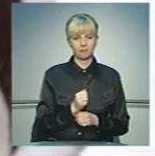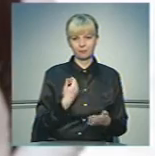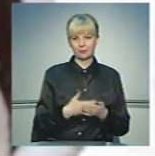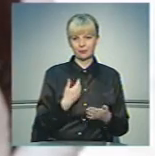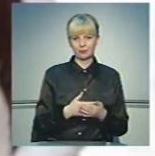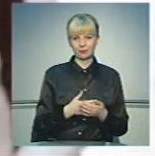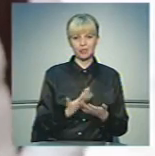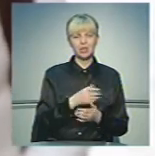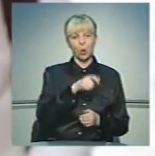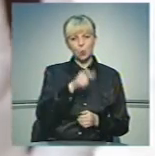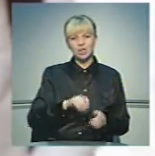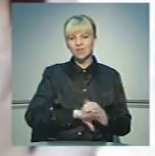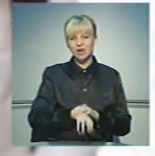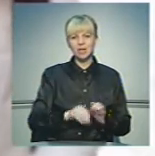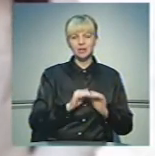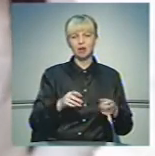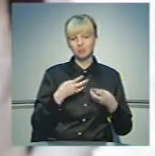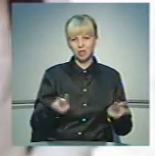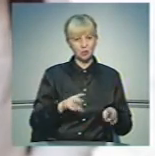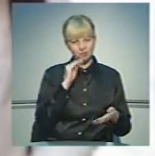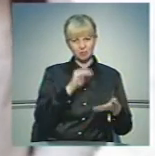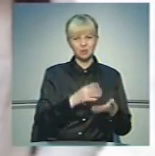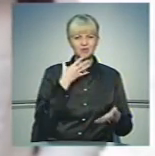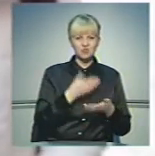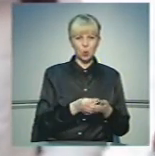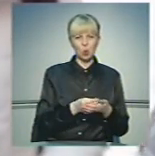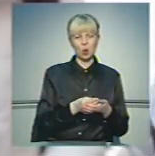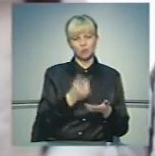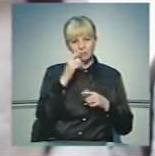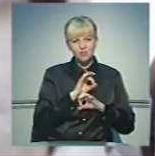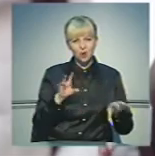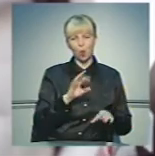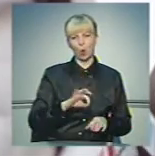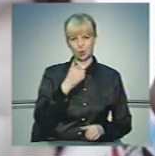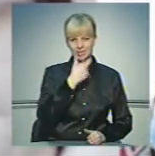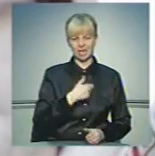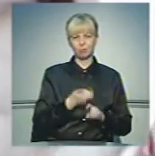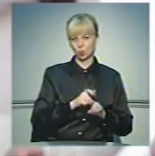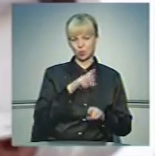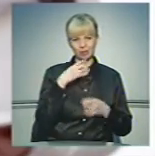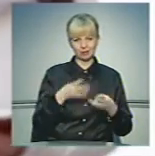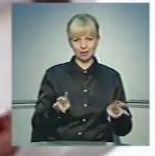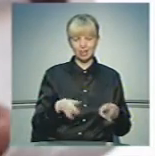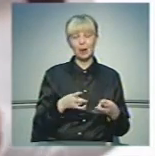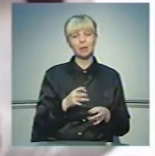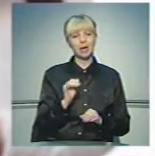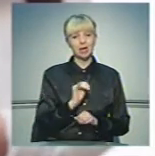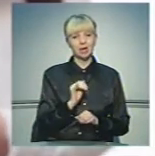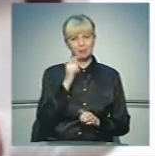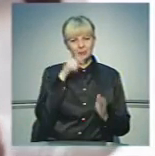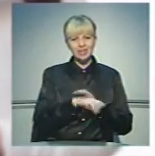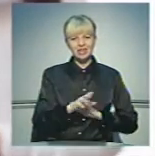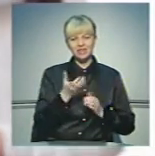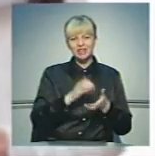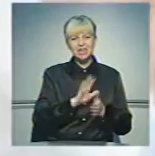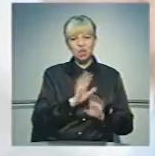наприклад, людей, які викрадають дітей. Тому не треба викладати там в соцсетях, наприклад, свою інформацію про себе дуже багато. І не лізти на